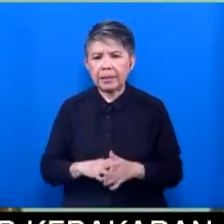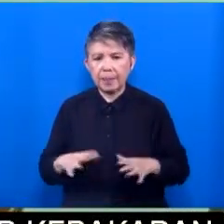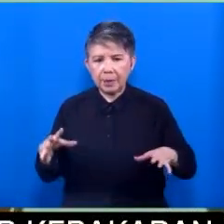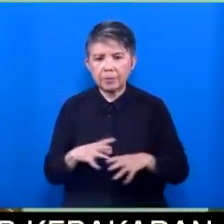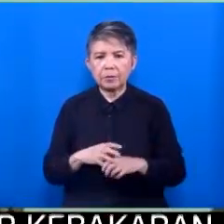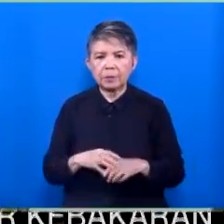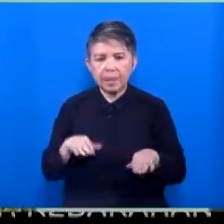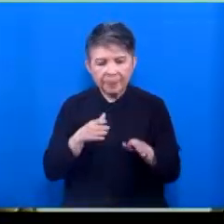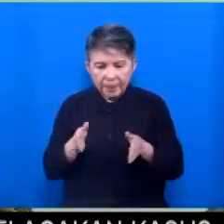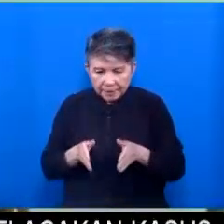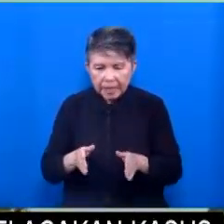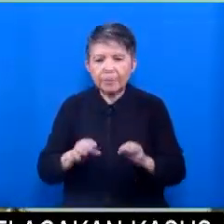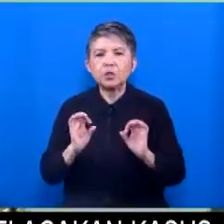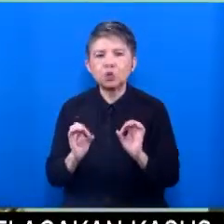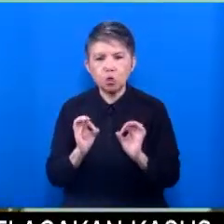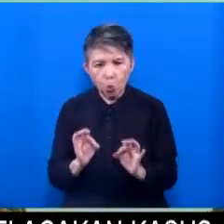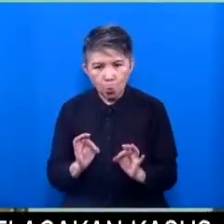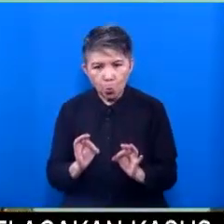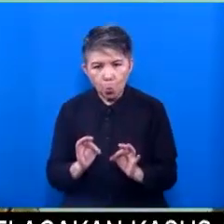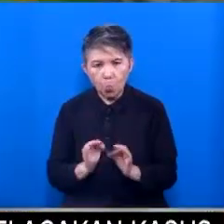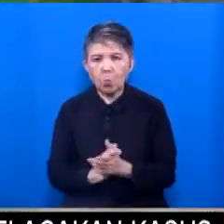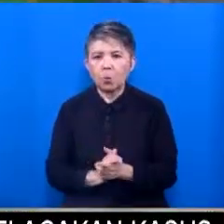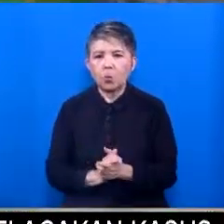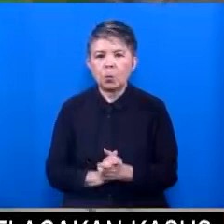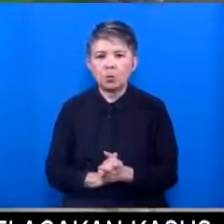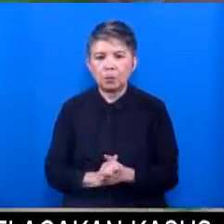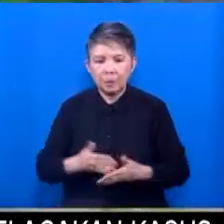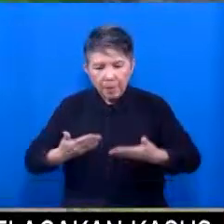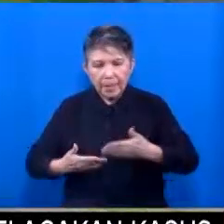oleh kapasitas jalannya. Jadi visi rasio seperti itu.